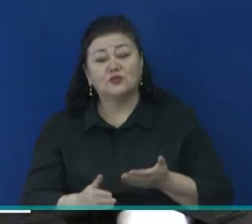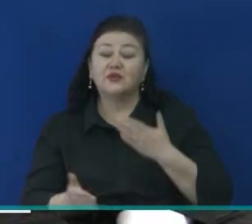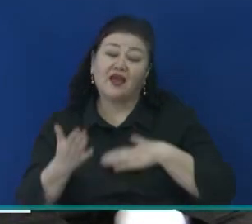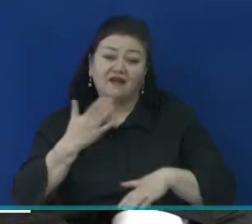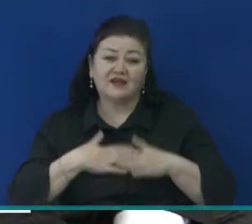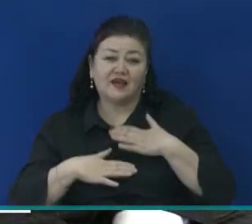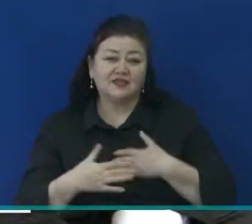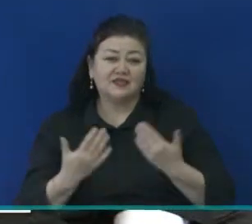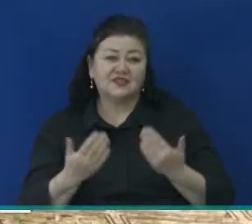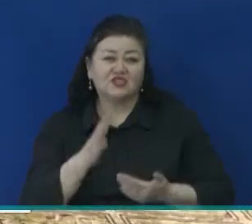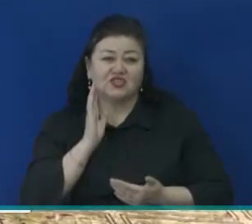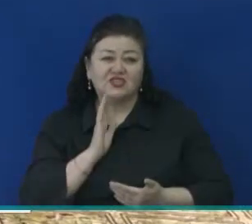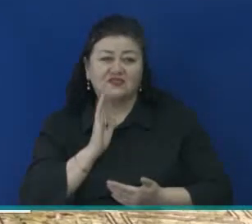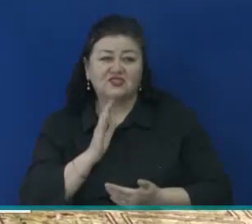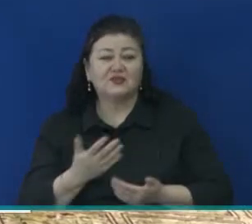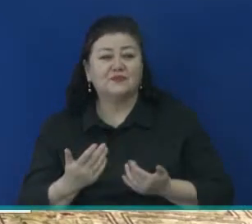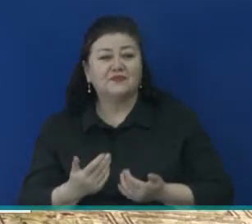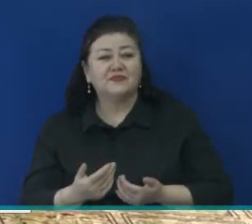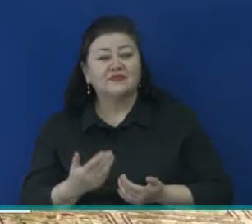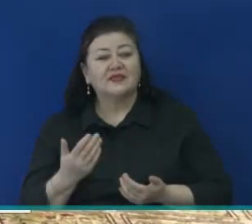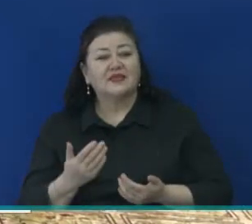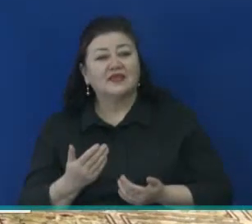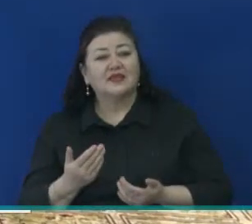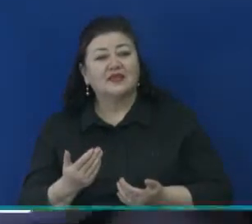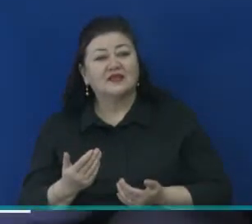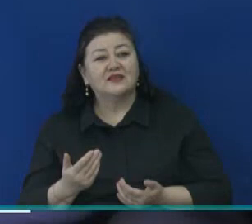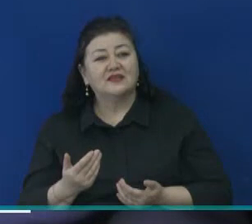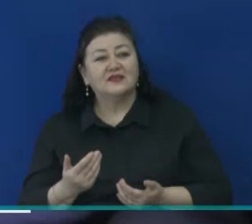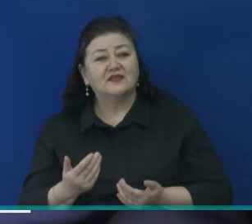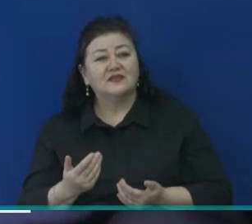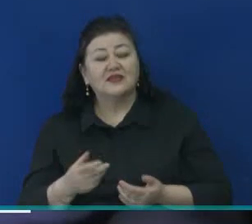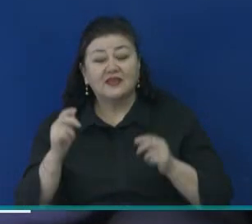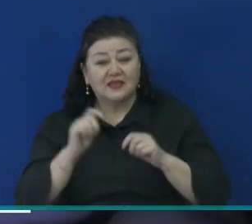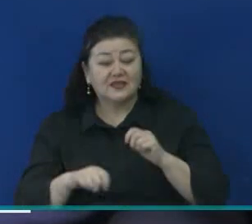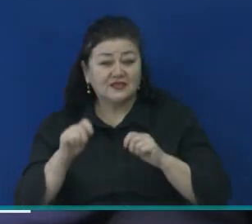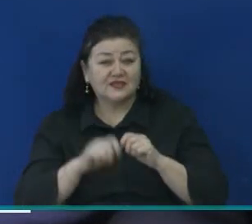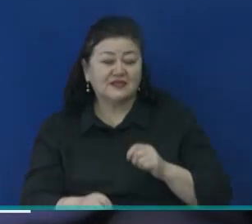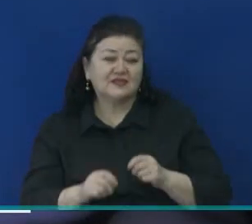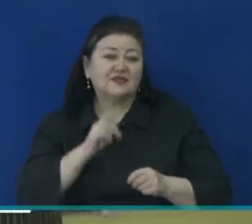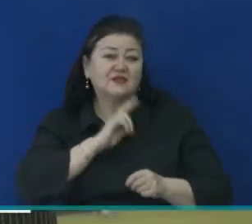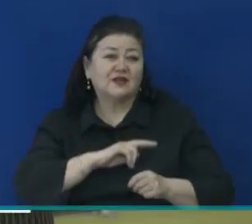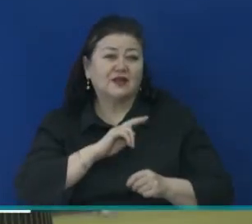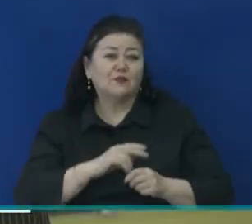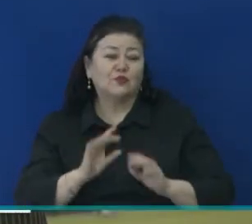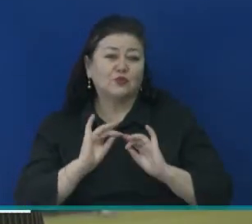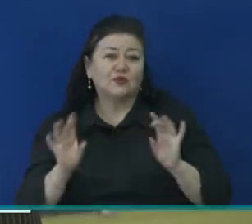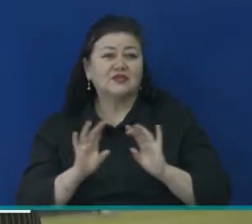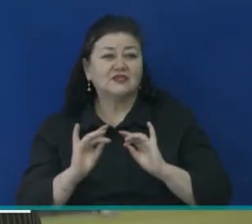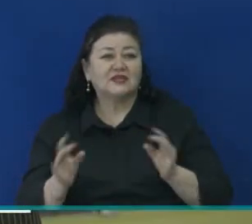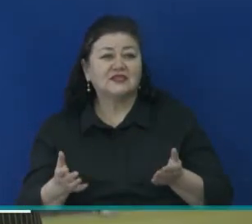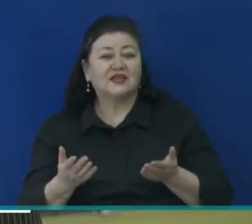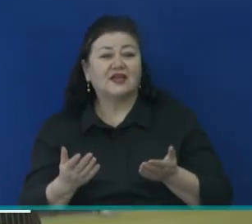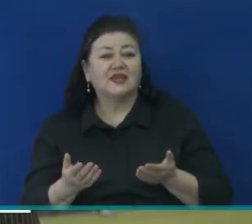Байқау жеңімпазы өз жобасын білікті археолог мамандардың еңбек жұмыстарына сүйене отырып, зерттеу жұмысын жазып шыққандығын айтты. Жылда мен